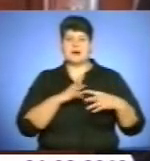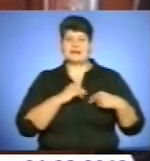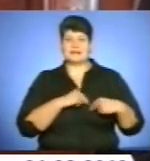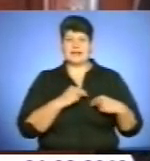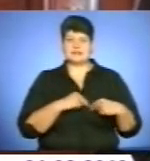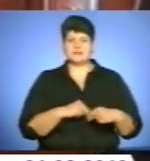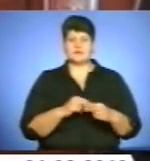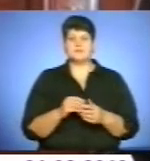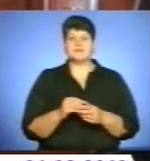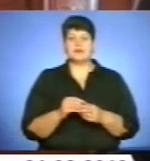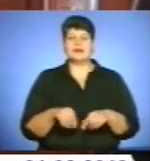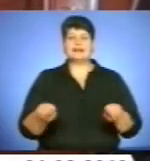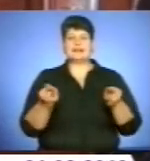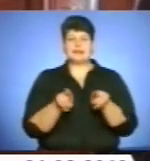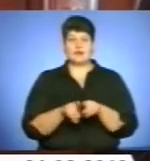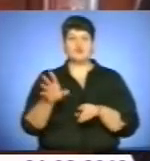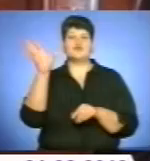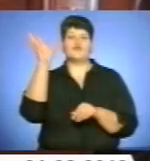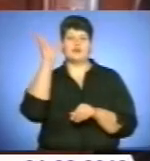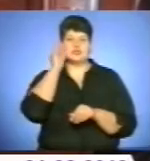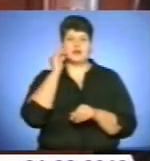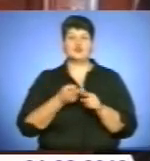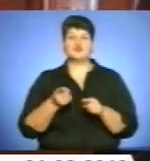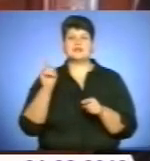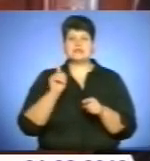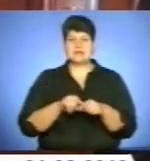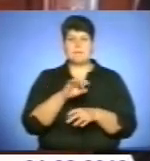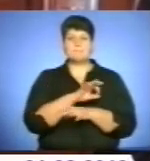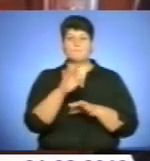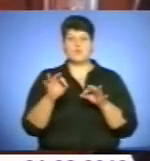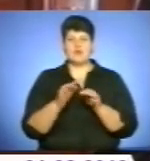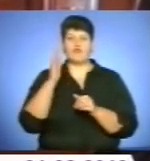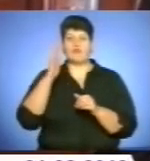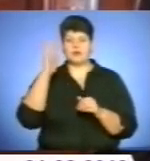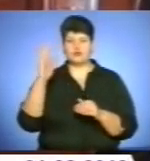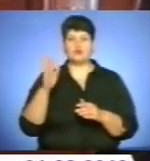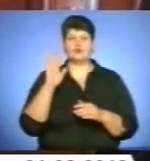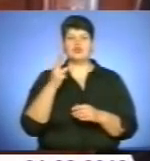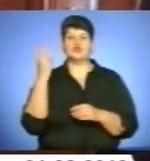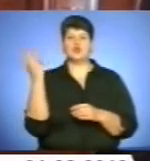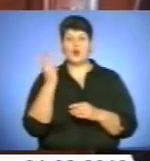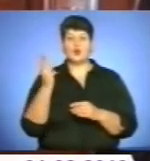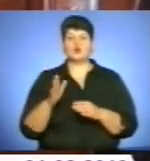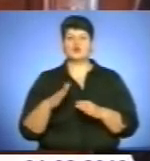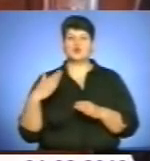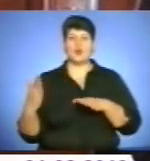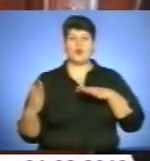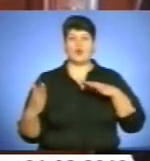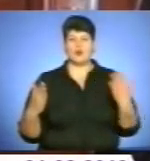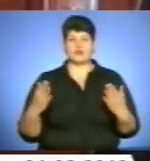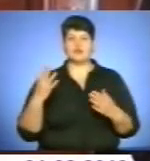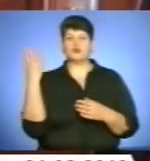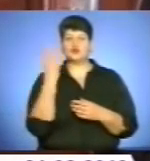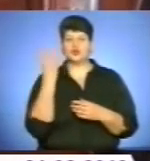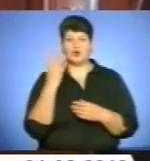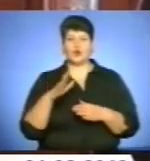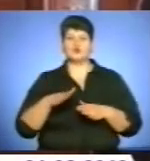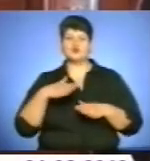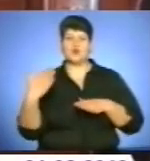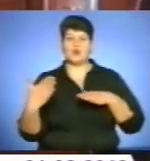співробітництва. Також вважаю, що цей проєкт в майбутнє може стати трьохстороннім чи чотирьохстороннім,